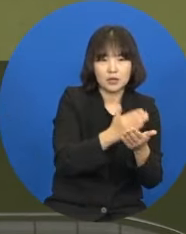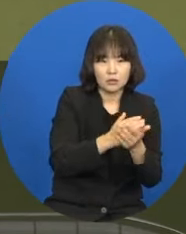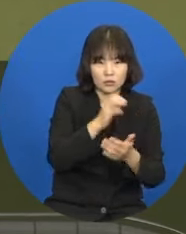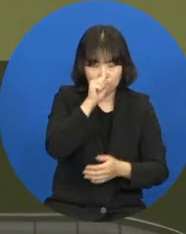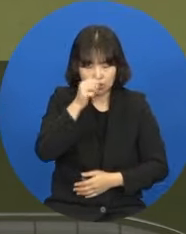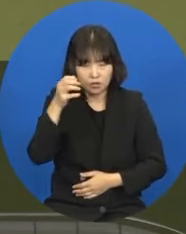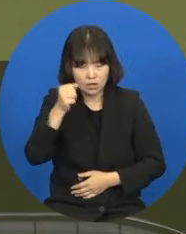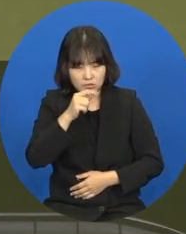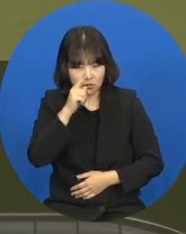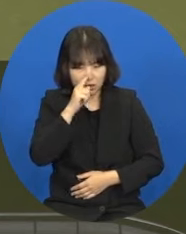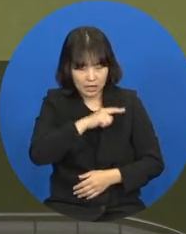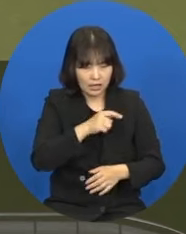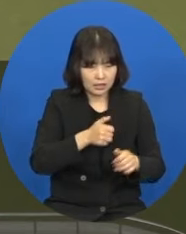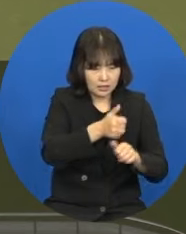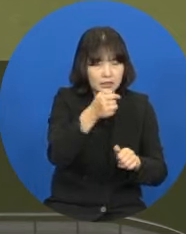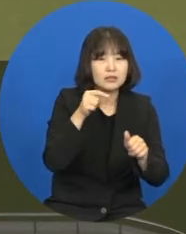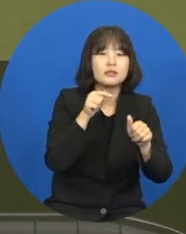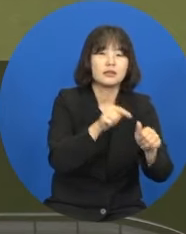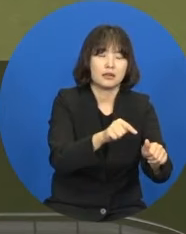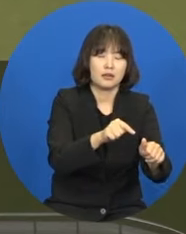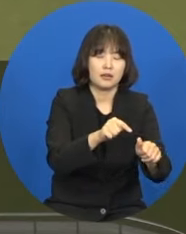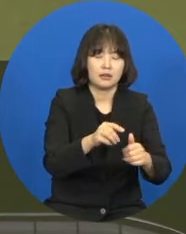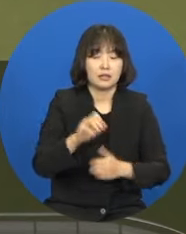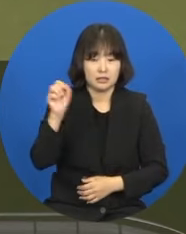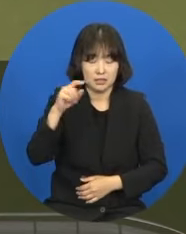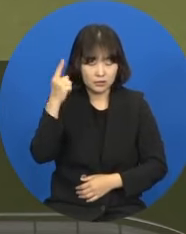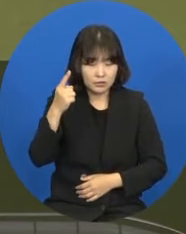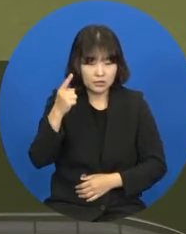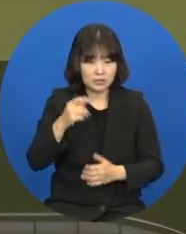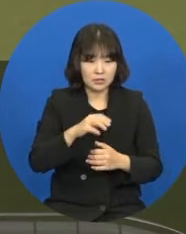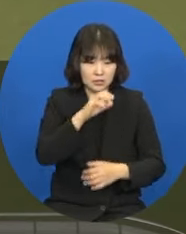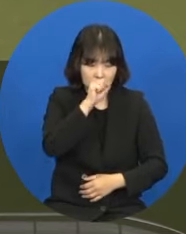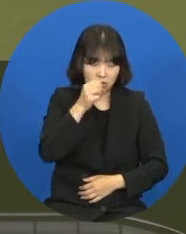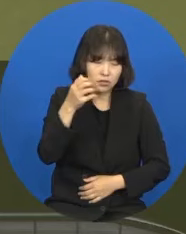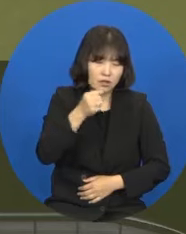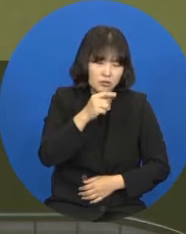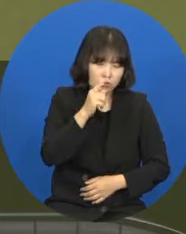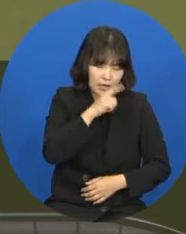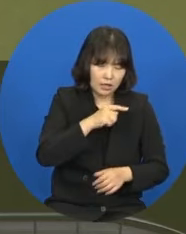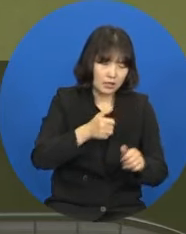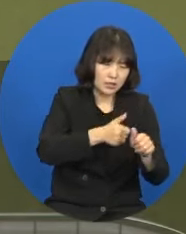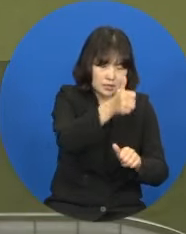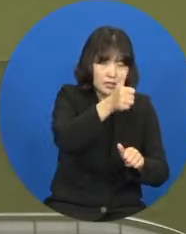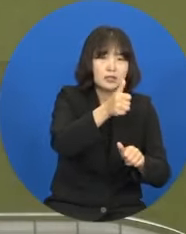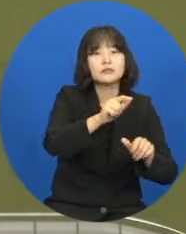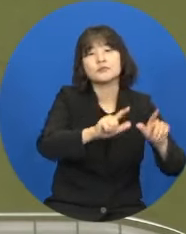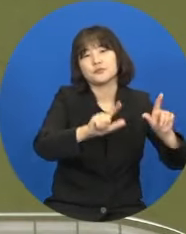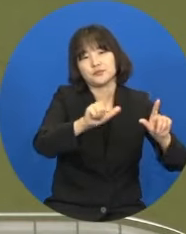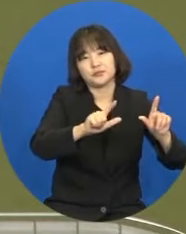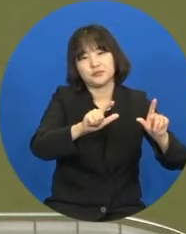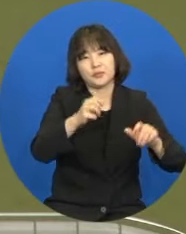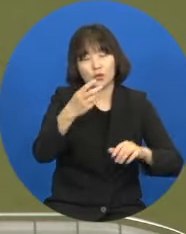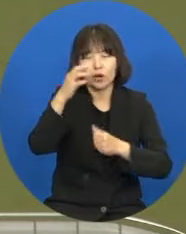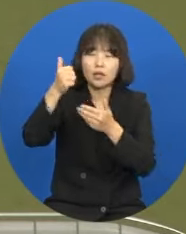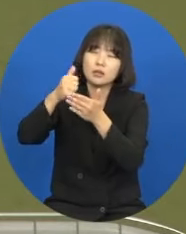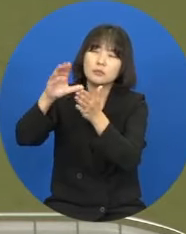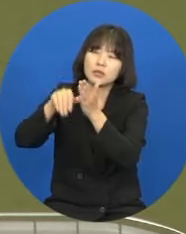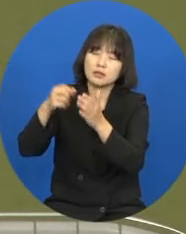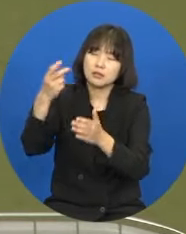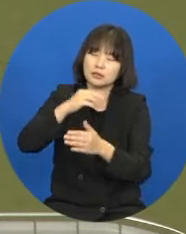이기라 정확하게 다윗이 지금 손으로 악을이기는 거죠 그리고 하나님의 때를 다시